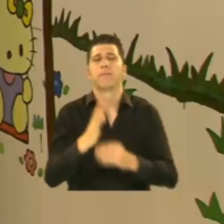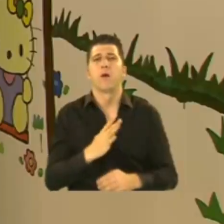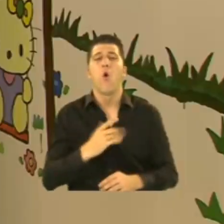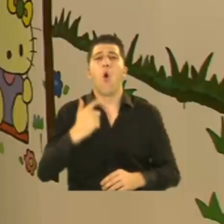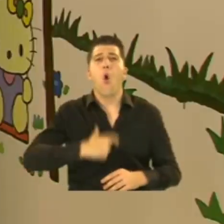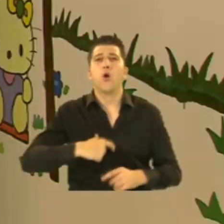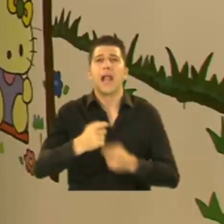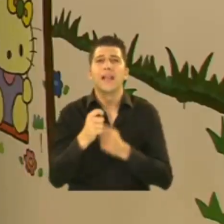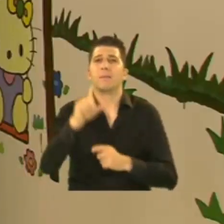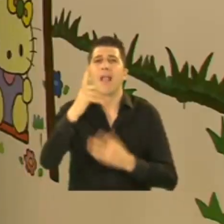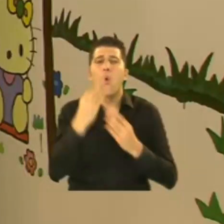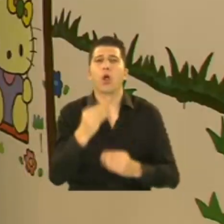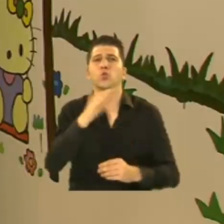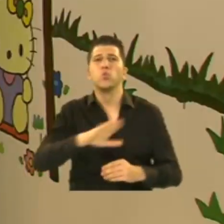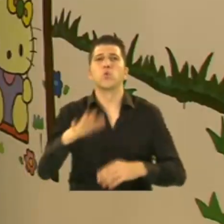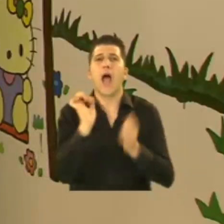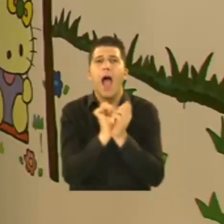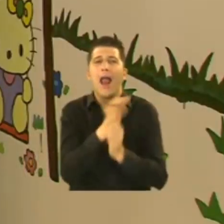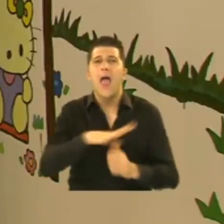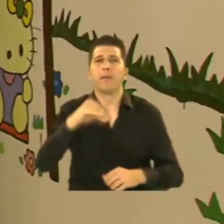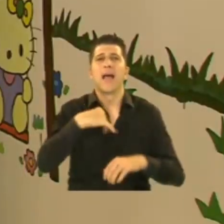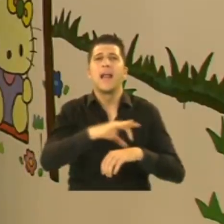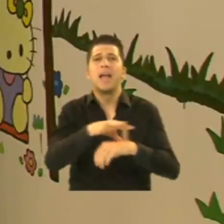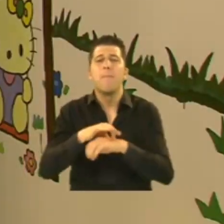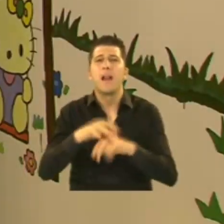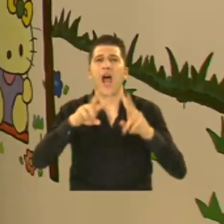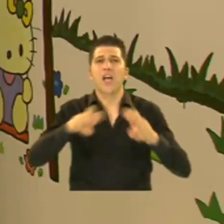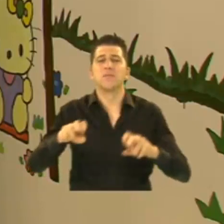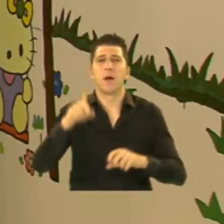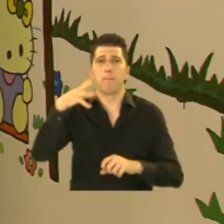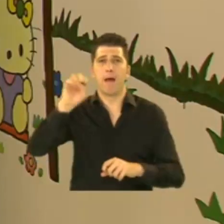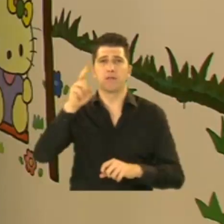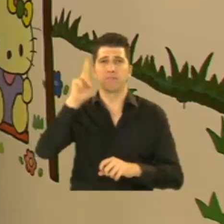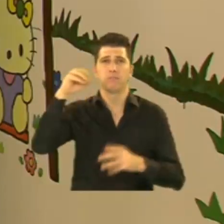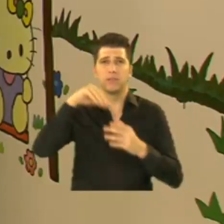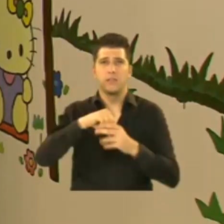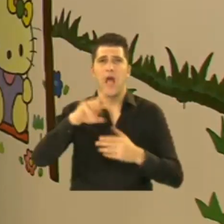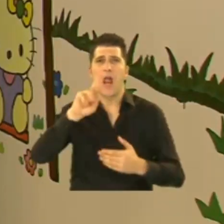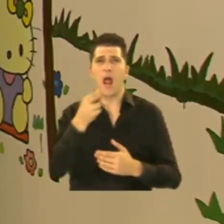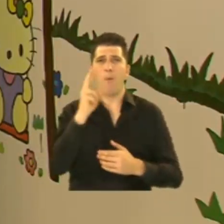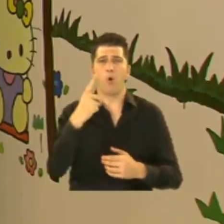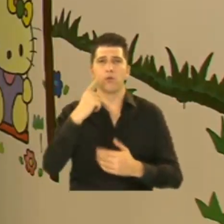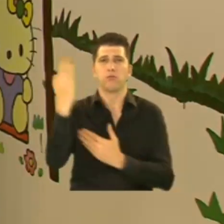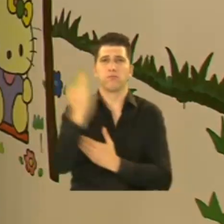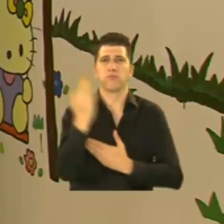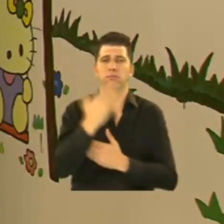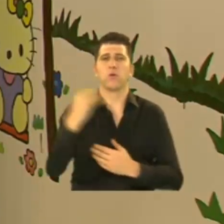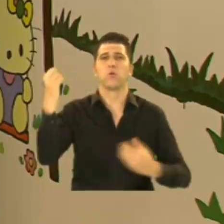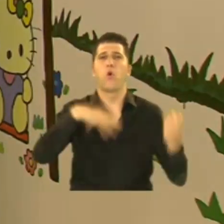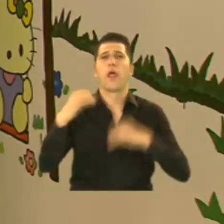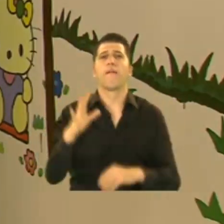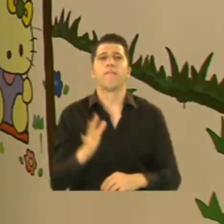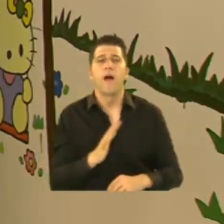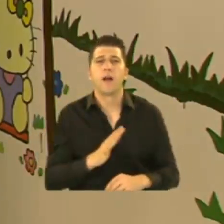Özel eğitim gerektiren çocukların aileleri bize Rehberlik Araştırma Merkezleri tarafından raporla bize